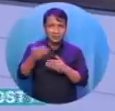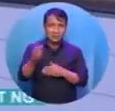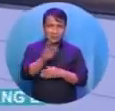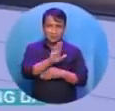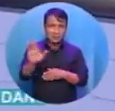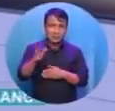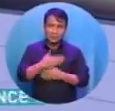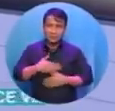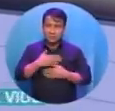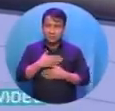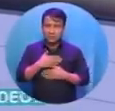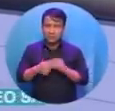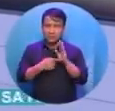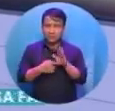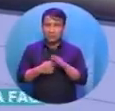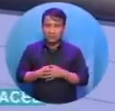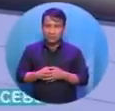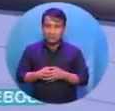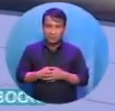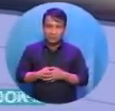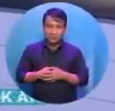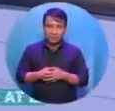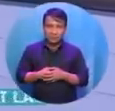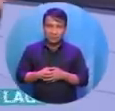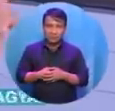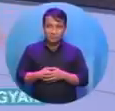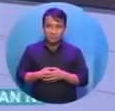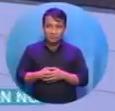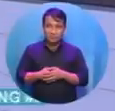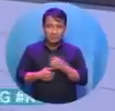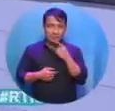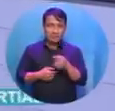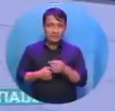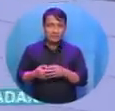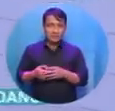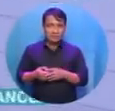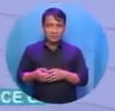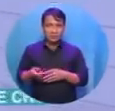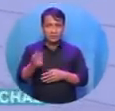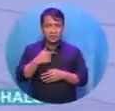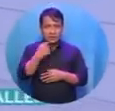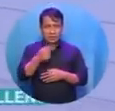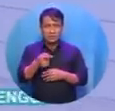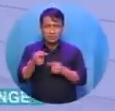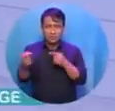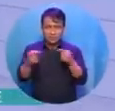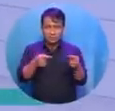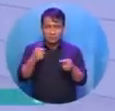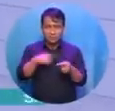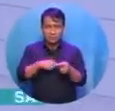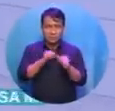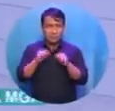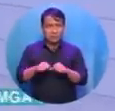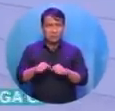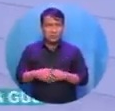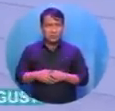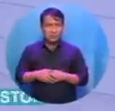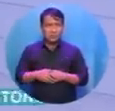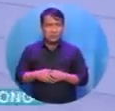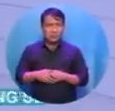kayo. Okay? Kasi mamaya, medyo, dahil sa bakbakan, kakalabog dibdib nyo. For